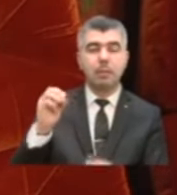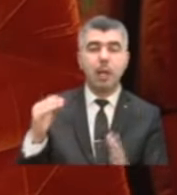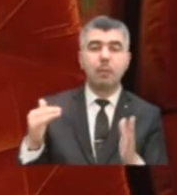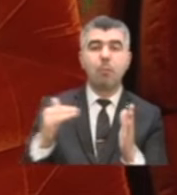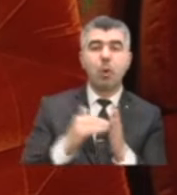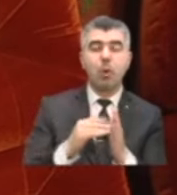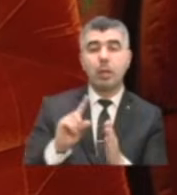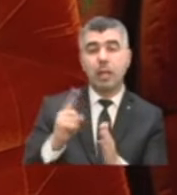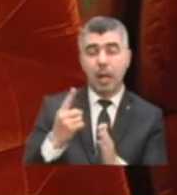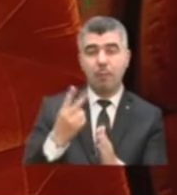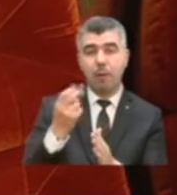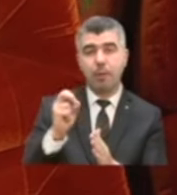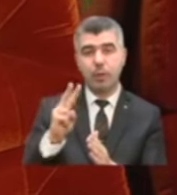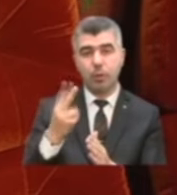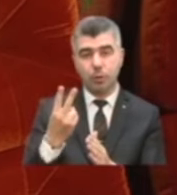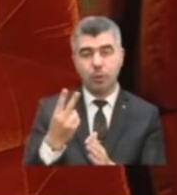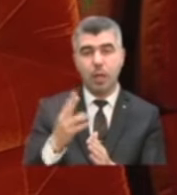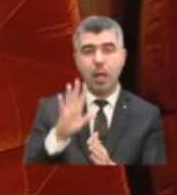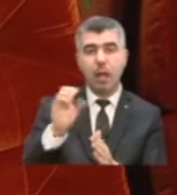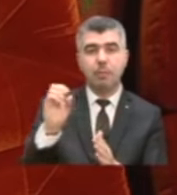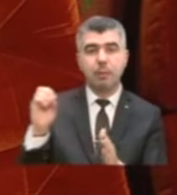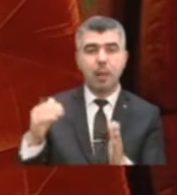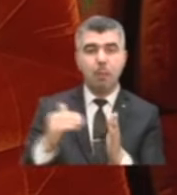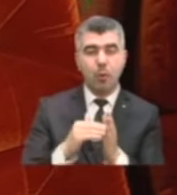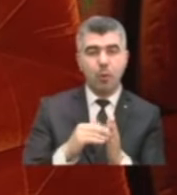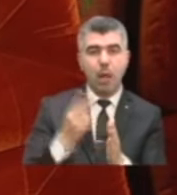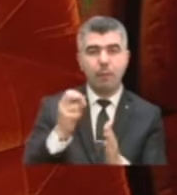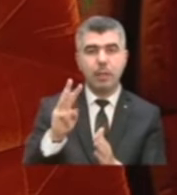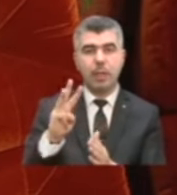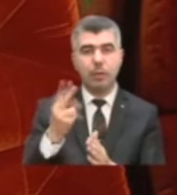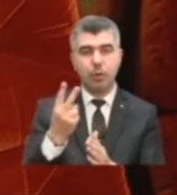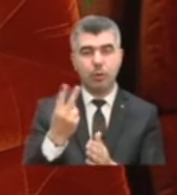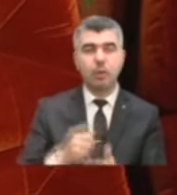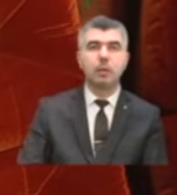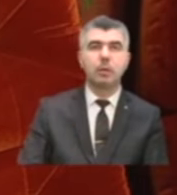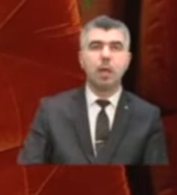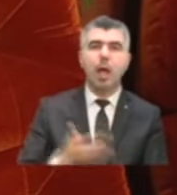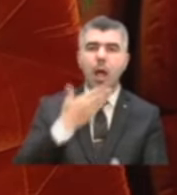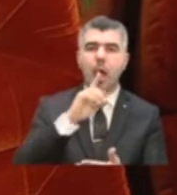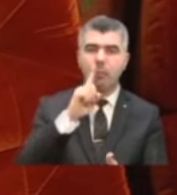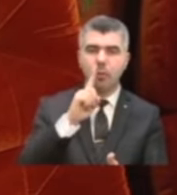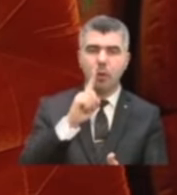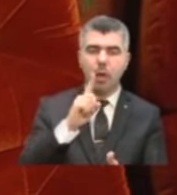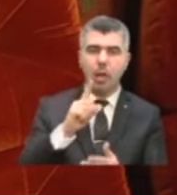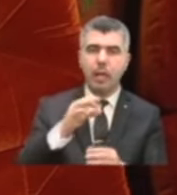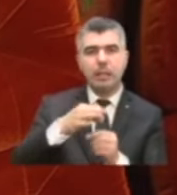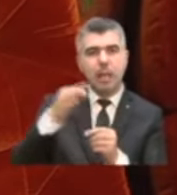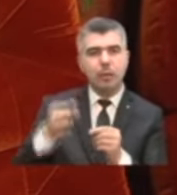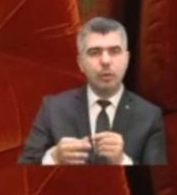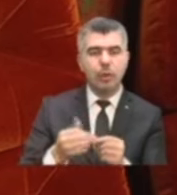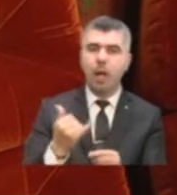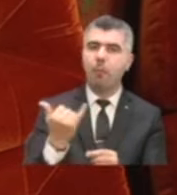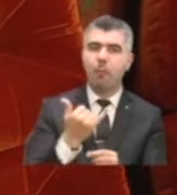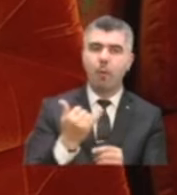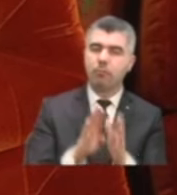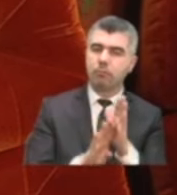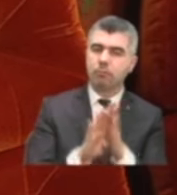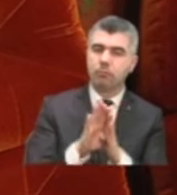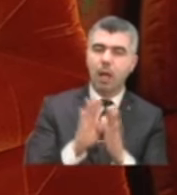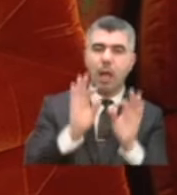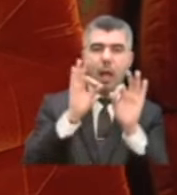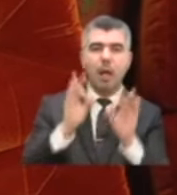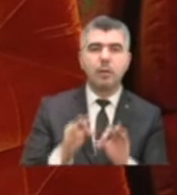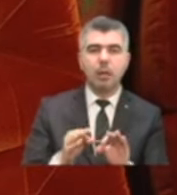في 2022، 500 مليون درهم في 2023، مما أدى الحمد لله النتائج جد إيجابية، اللي هو الرفع ديال عدد